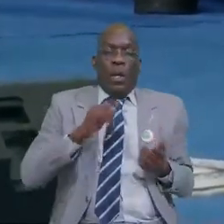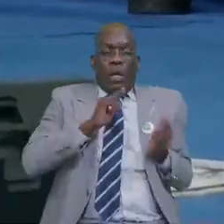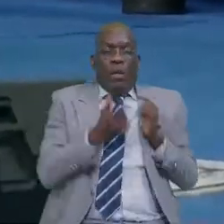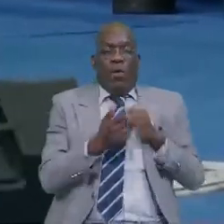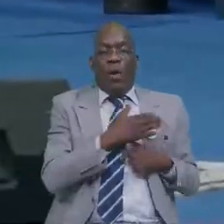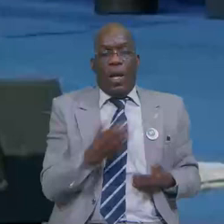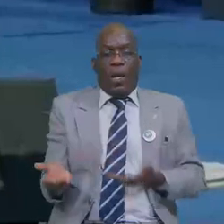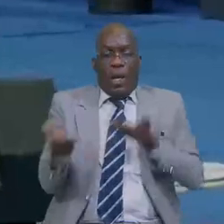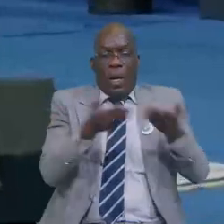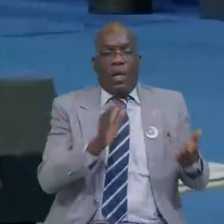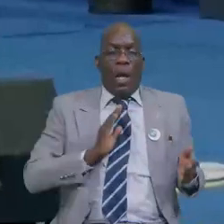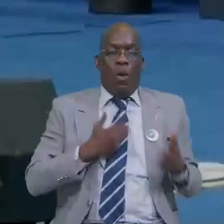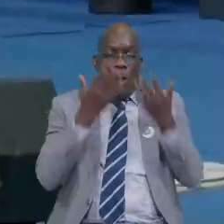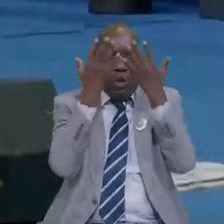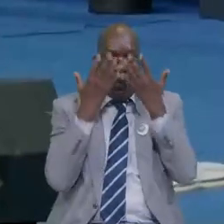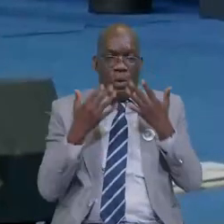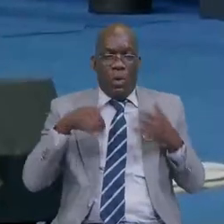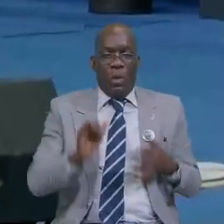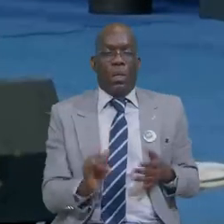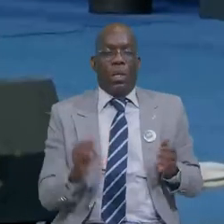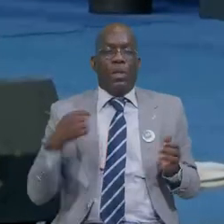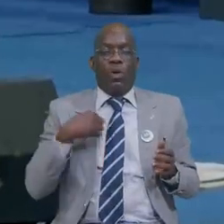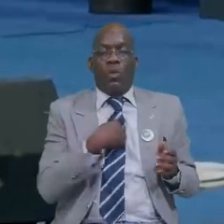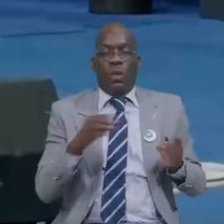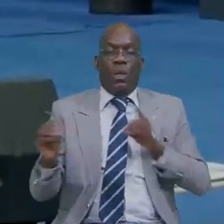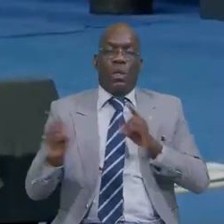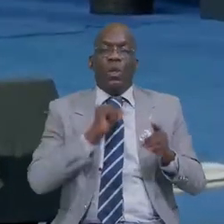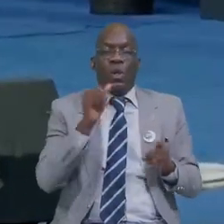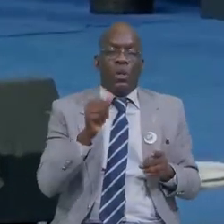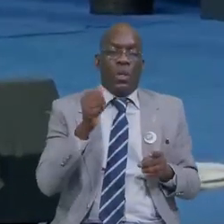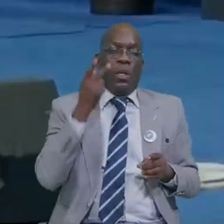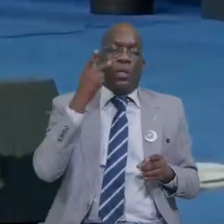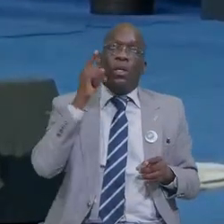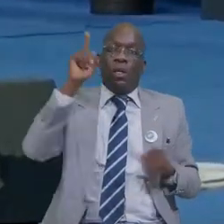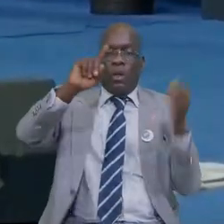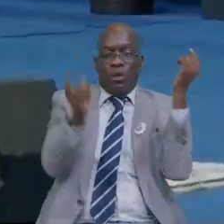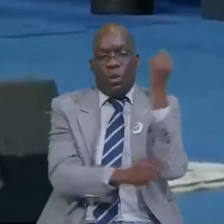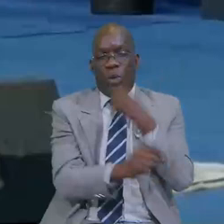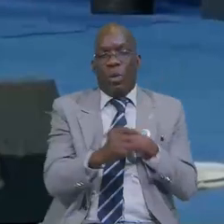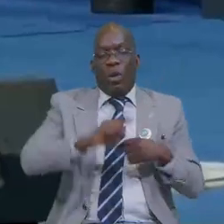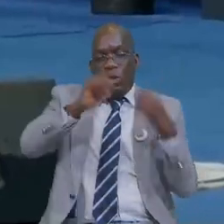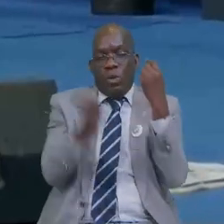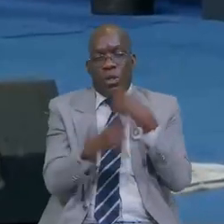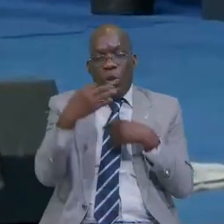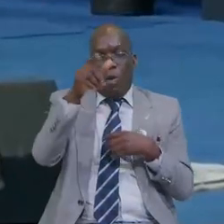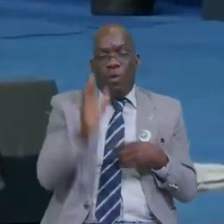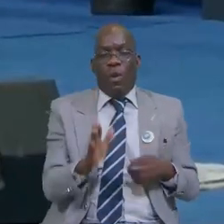nos douleurs qu'il s'est chargé et nous l'avons considéré comme puni, frappé de Dieu et humilié.